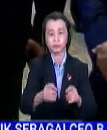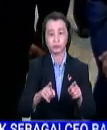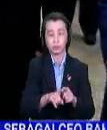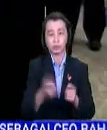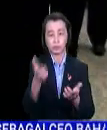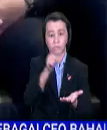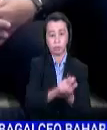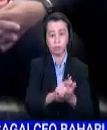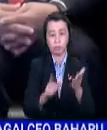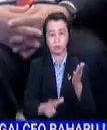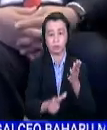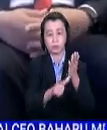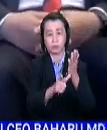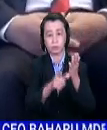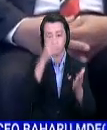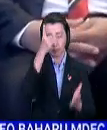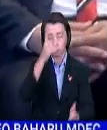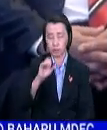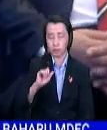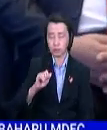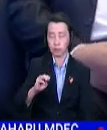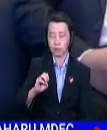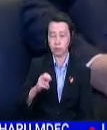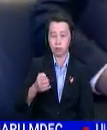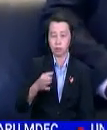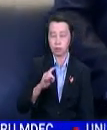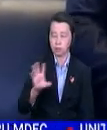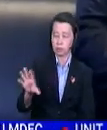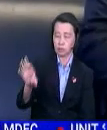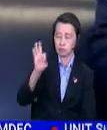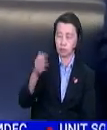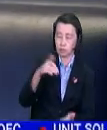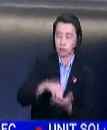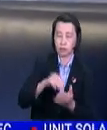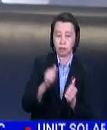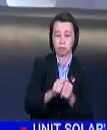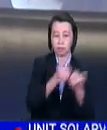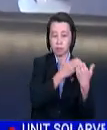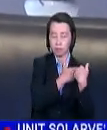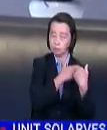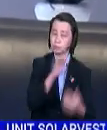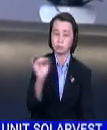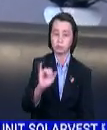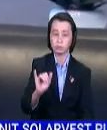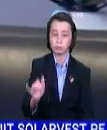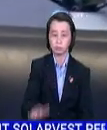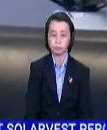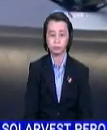melapor diri timbalannya Dato' Ahmad Marzuk Syahri yang dilantik semula dengan portfolio yang sama.